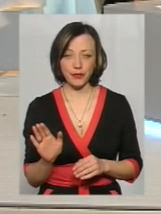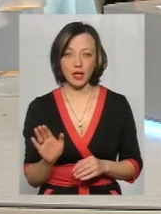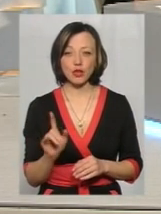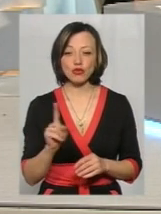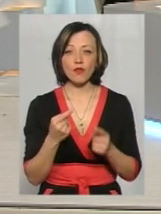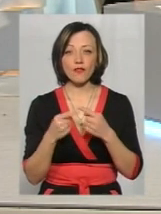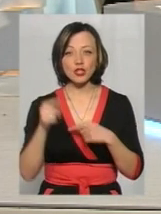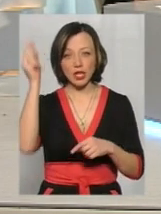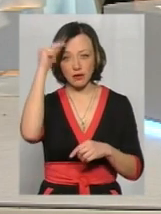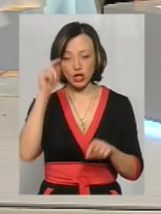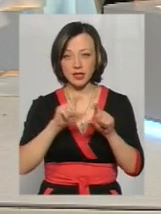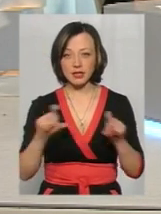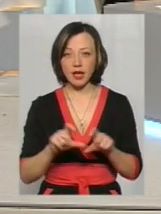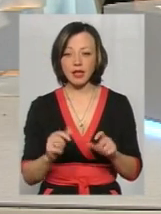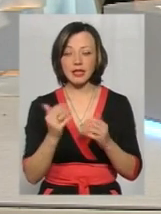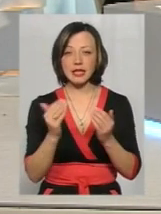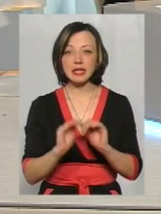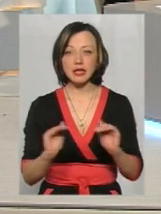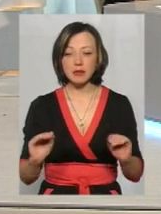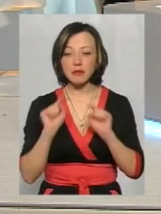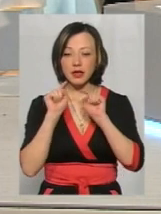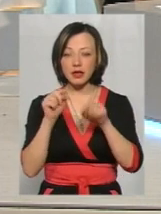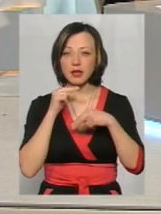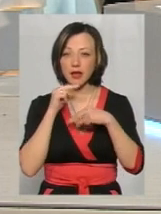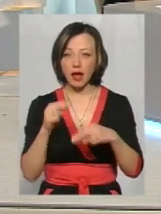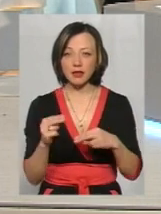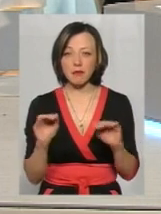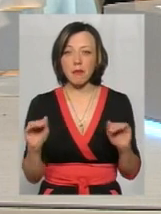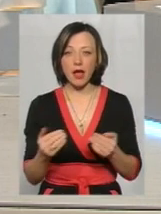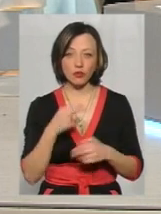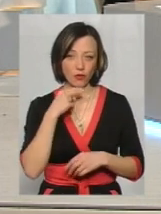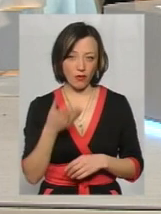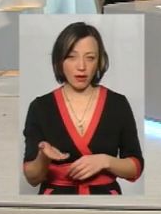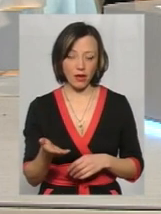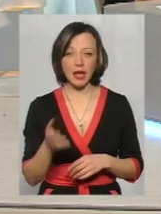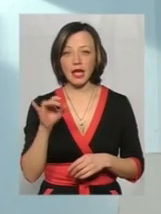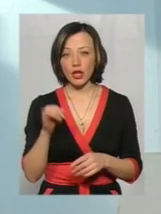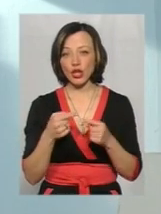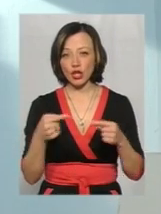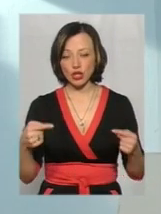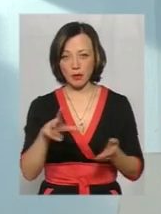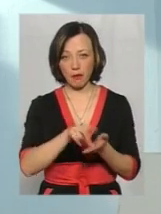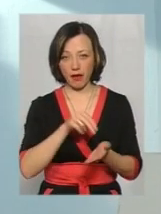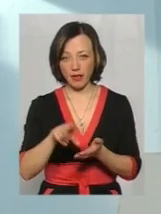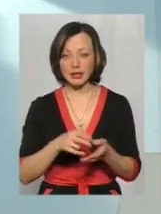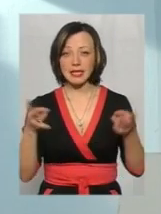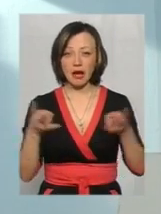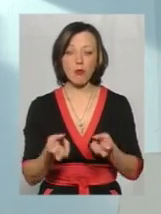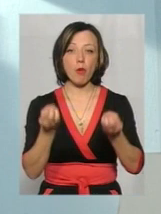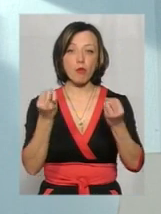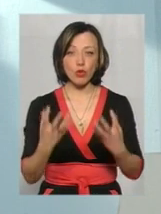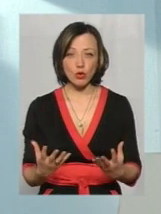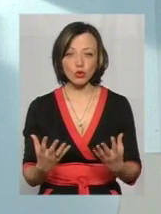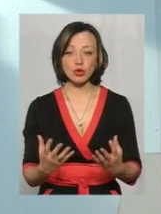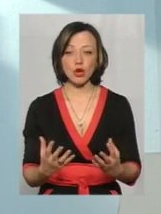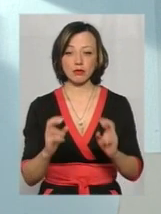Що в інших навчальних закладах їхнім дітям будуть приділяти незначну увагу. Ну і інші приклади. Треба просто